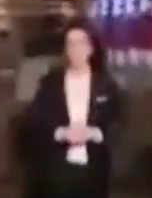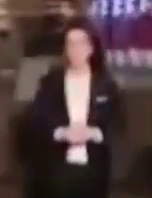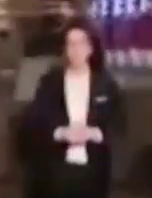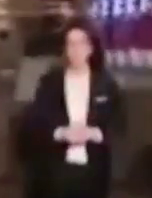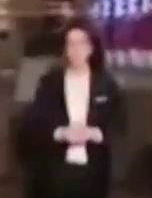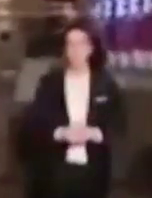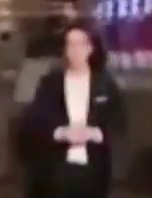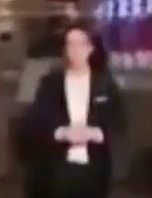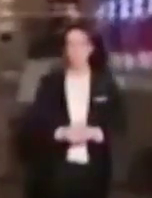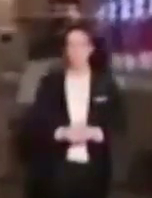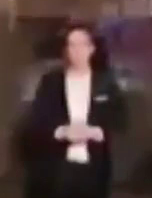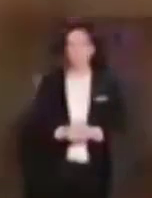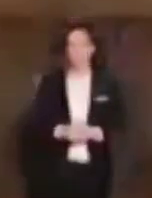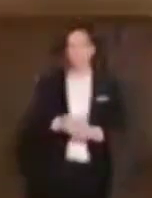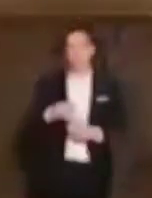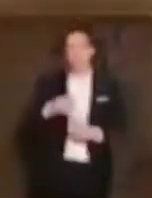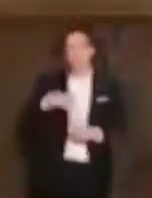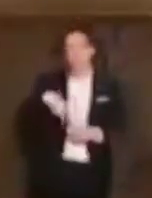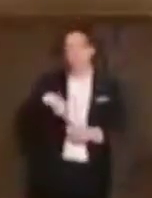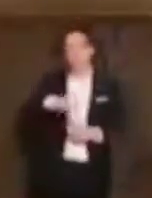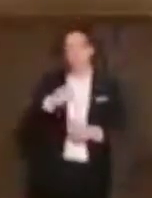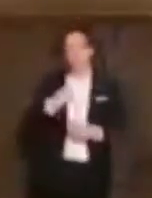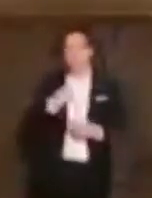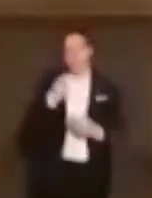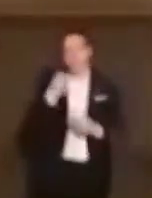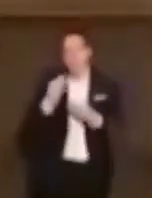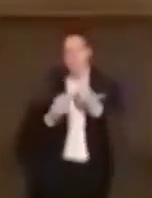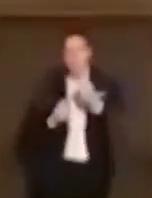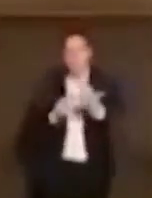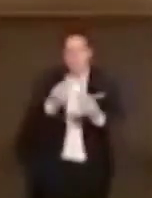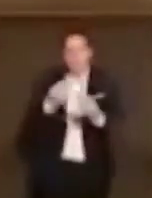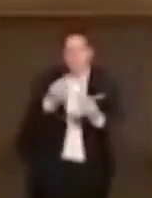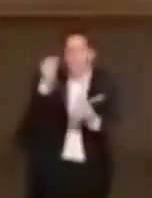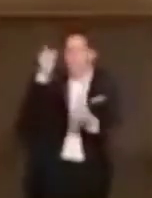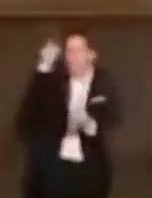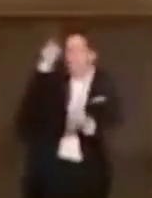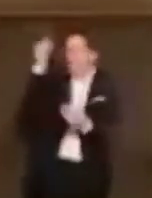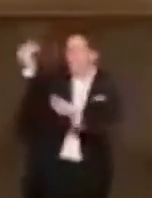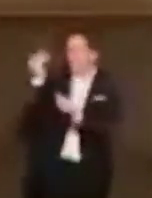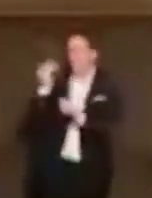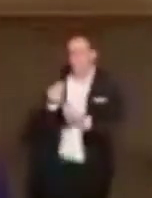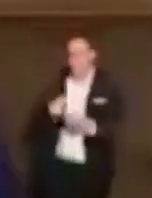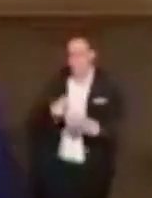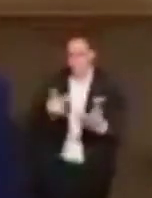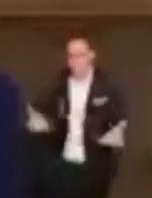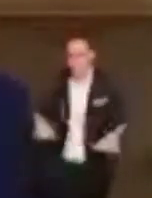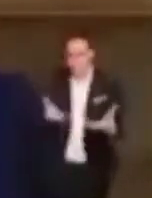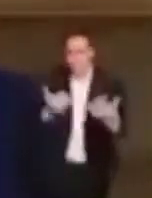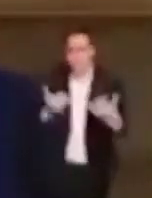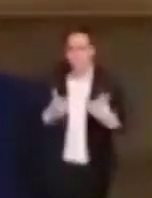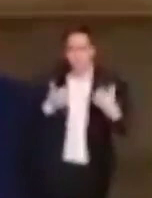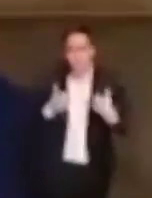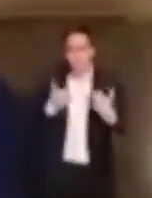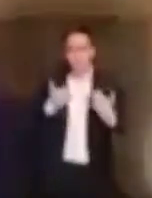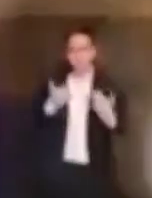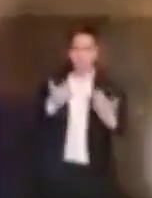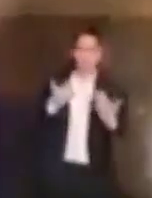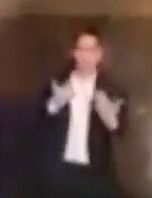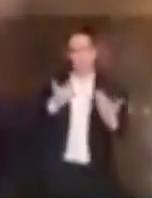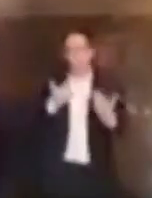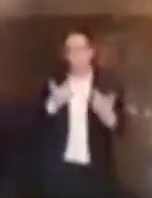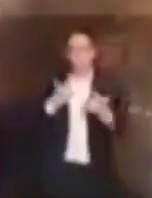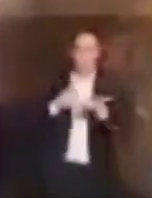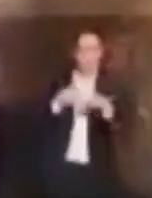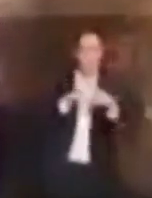فرانسه میگویید که به پیامبر اهانت کردیم، از شما عذرخواهی نمی